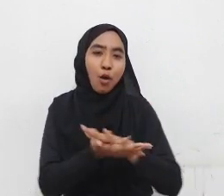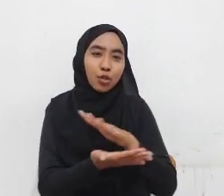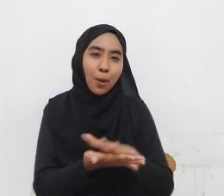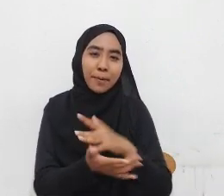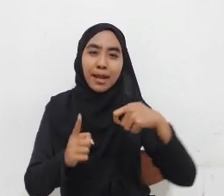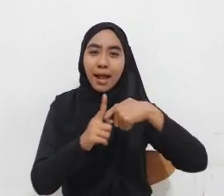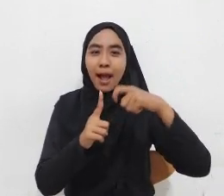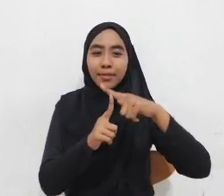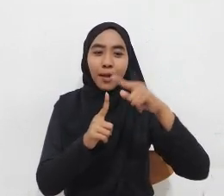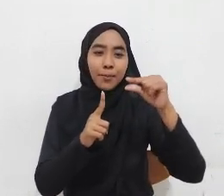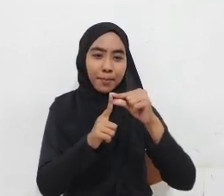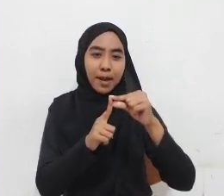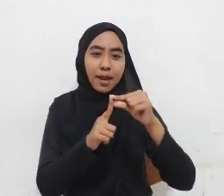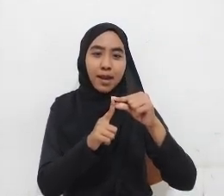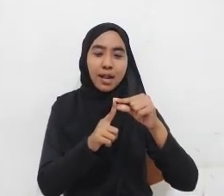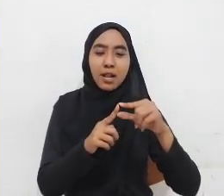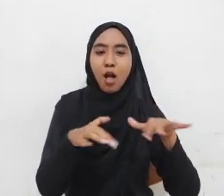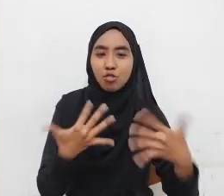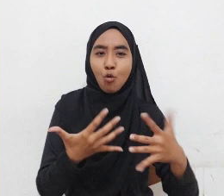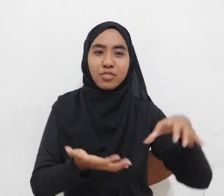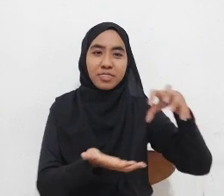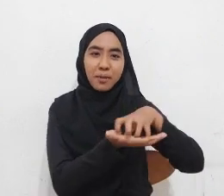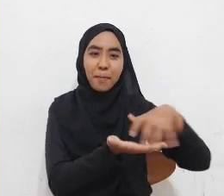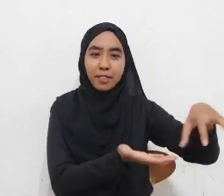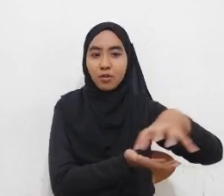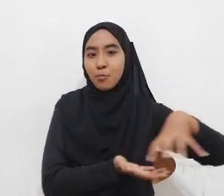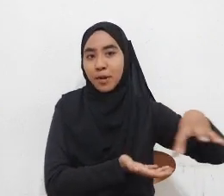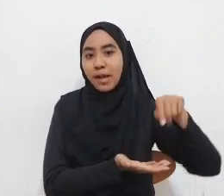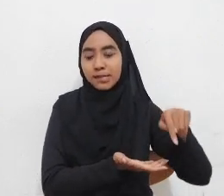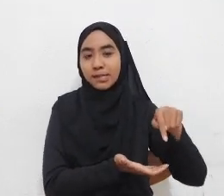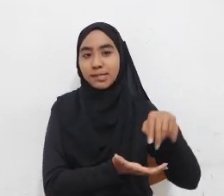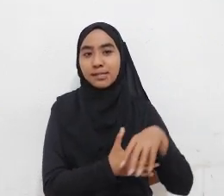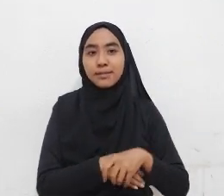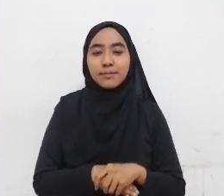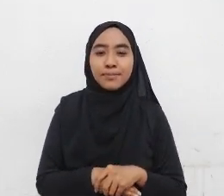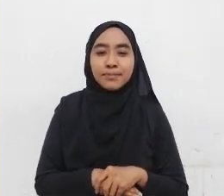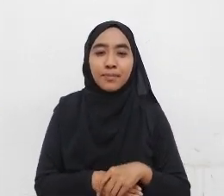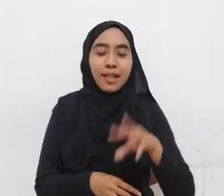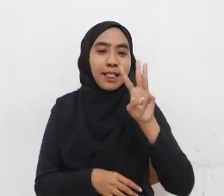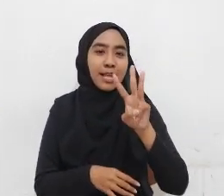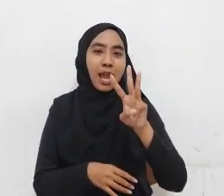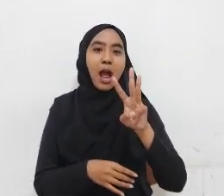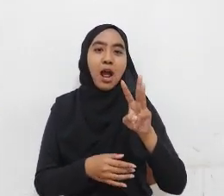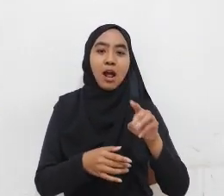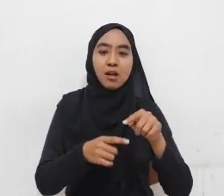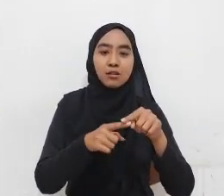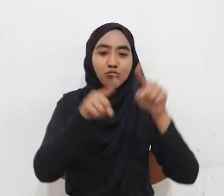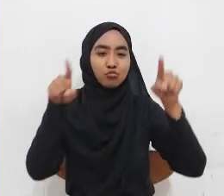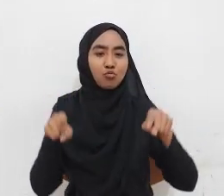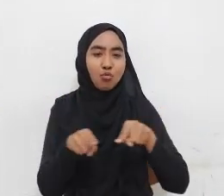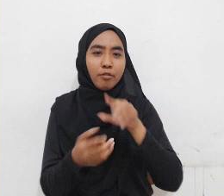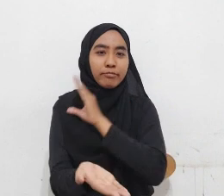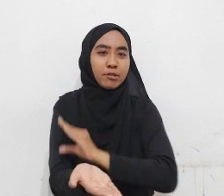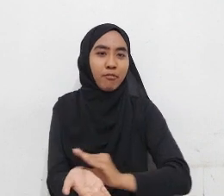2. Fotokopi KTP atau surat keterangan domisili pemohon. 3.